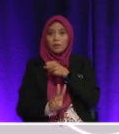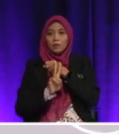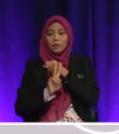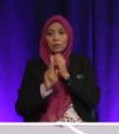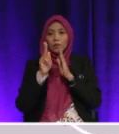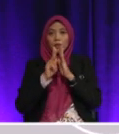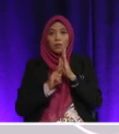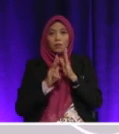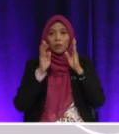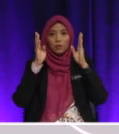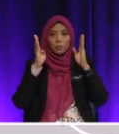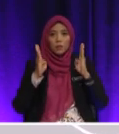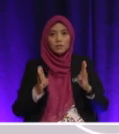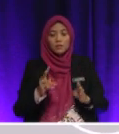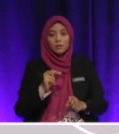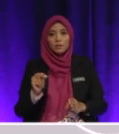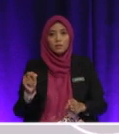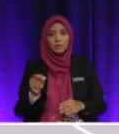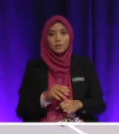melayu Labuan